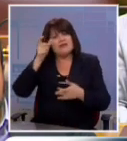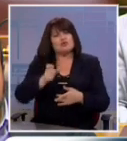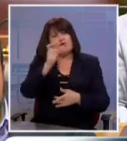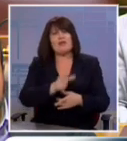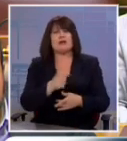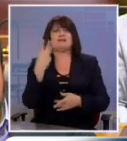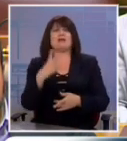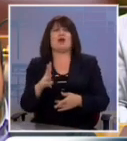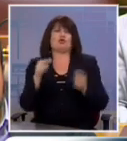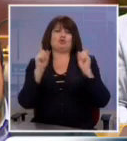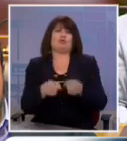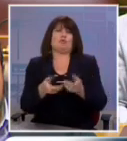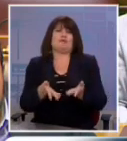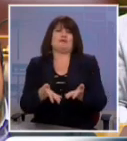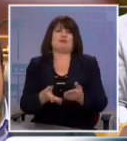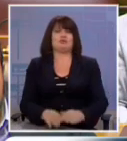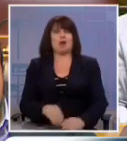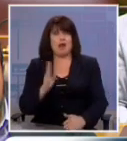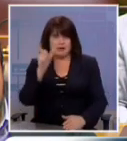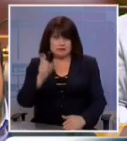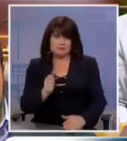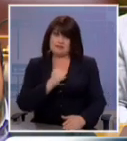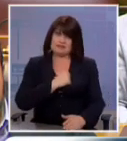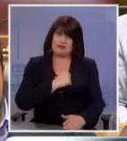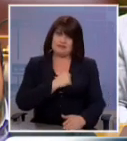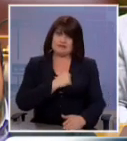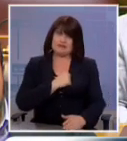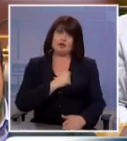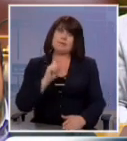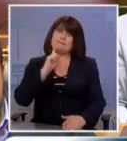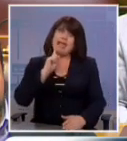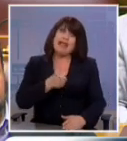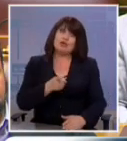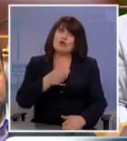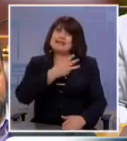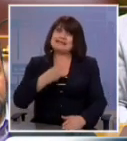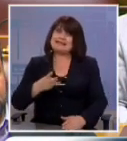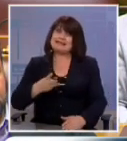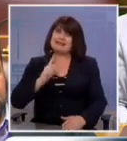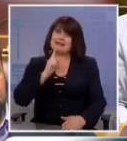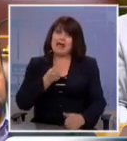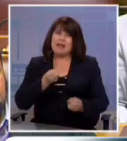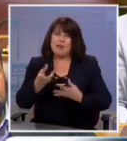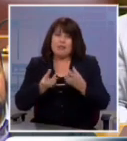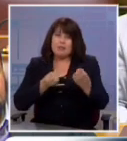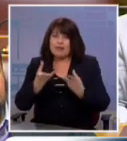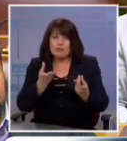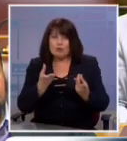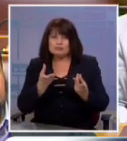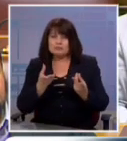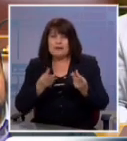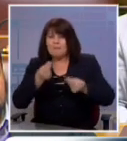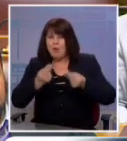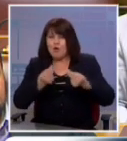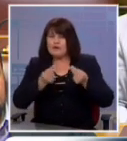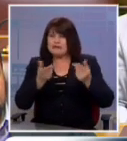των 300 που το αποφασίζουν? Αν θεωρείτε ότι η κομματική πειθαρχία ή οι κομματικές αριθμητικές κουκιών, όπως τα λέτε,